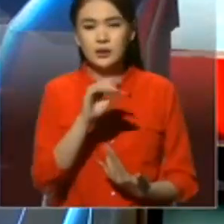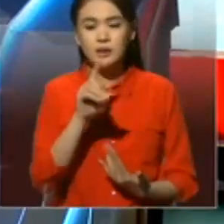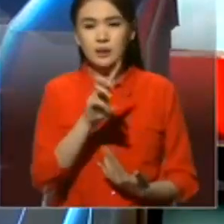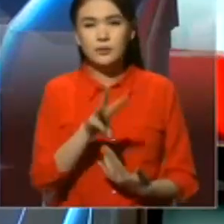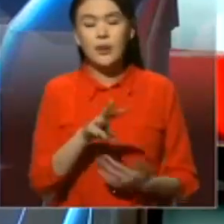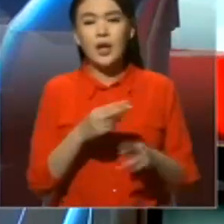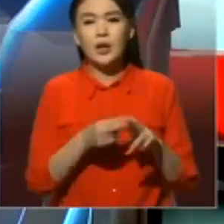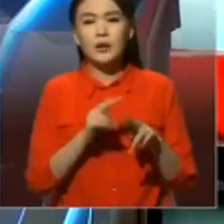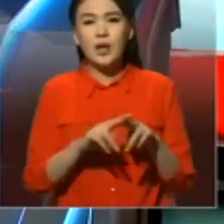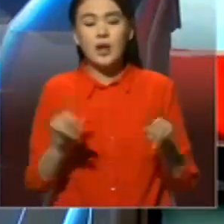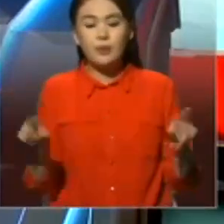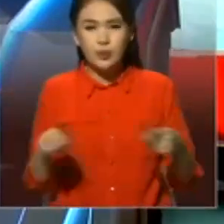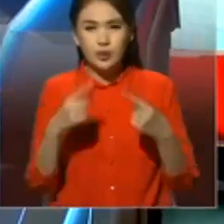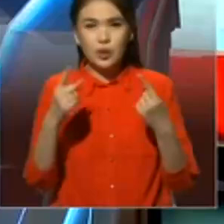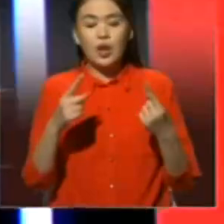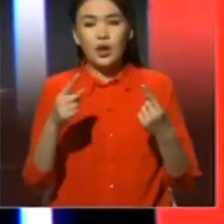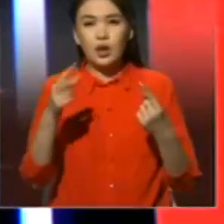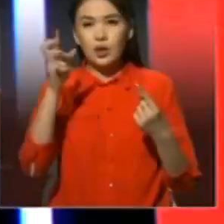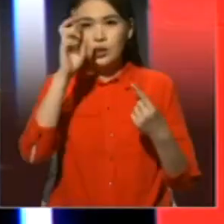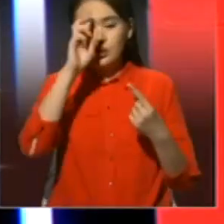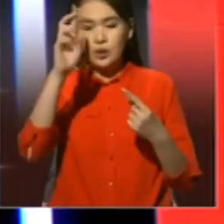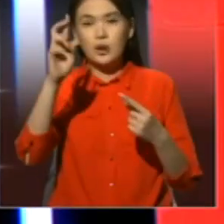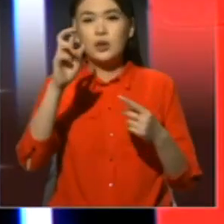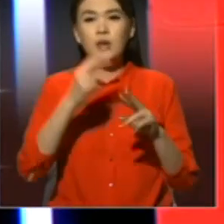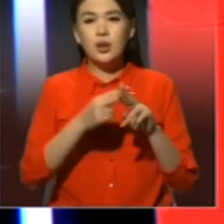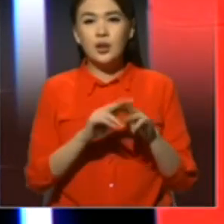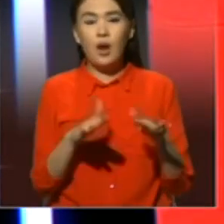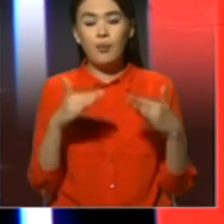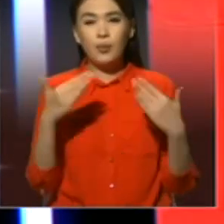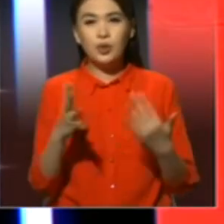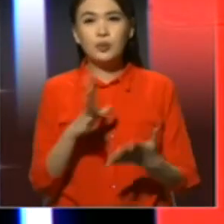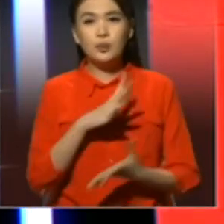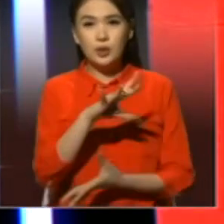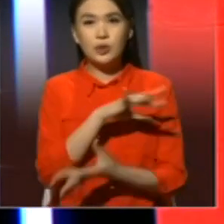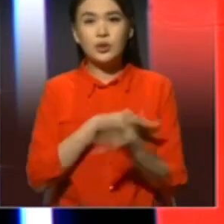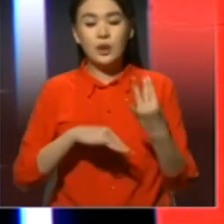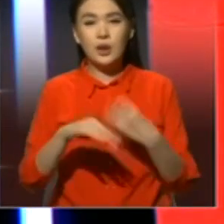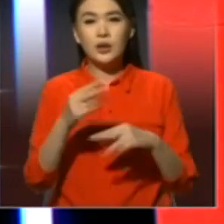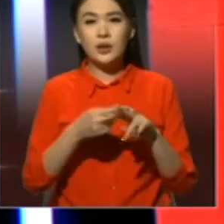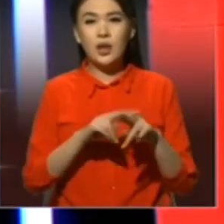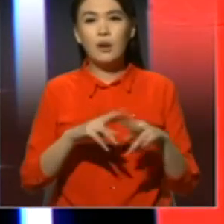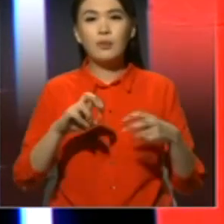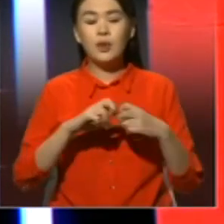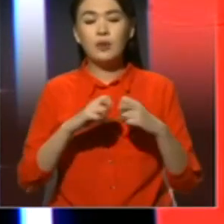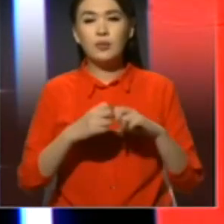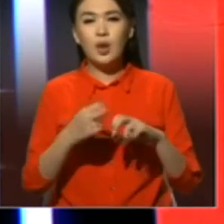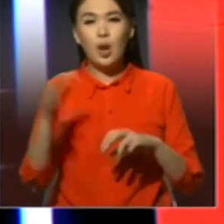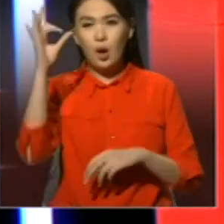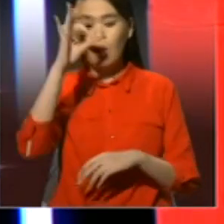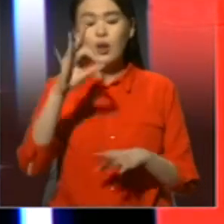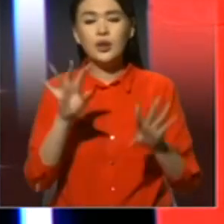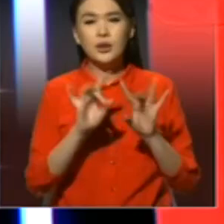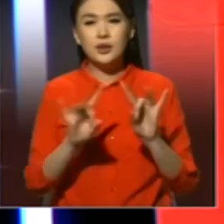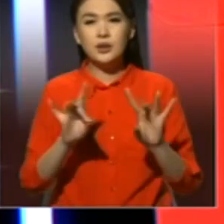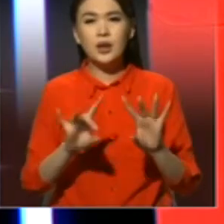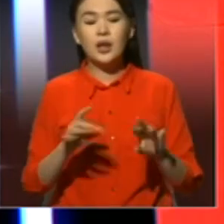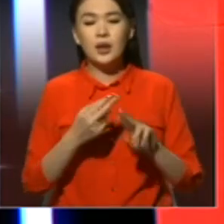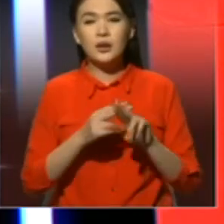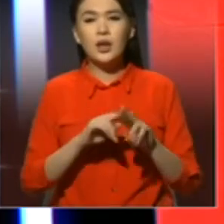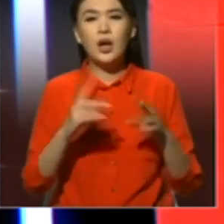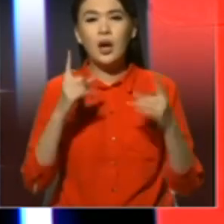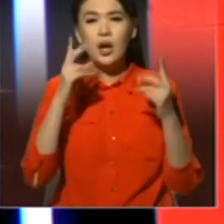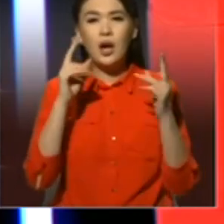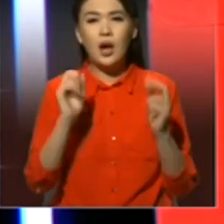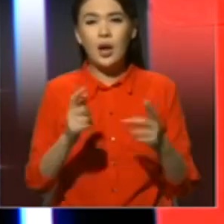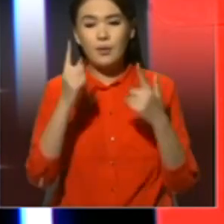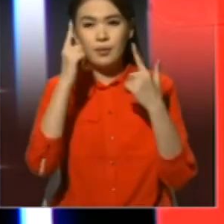деңгейдегі біртұтас ұлт дегенді біз бүгінде енді қозғалды ғой бұл мәселе. Осы жайында тоқталыңыздаршы. Біз қалай түсінуіміз